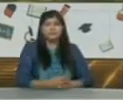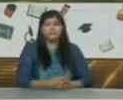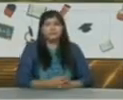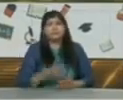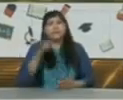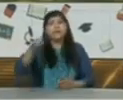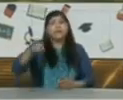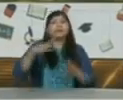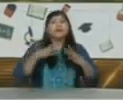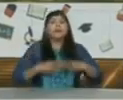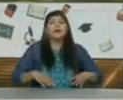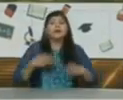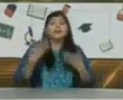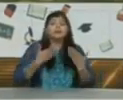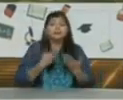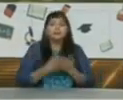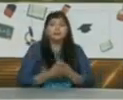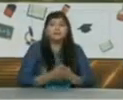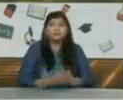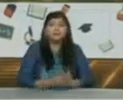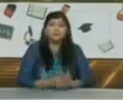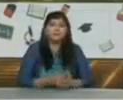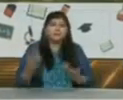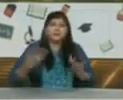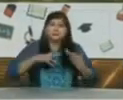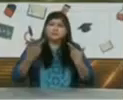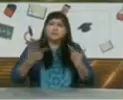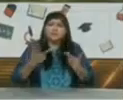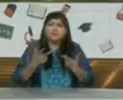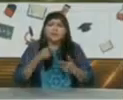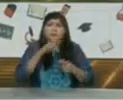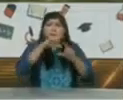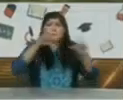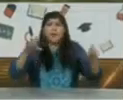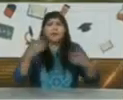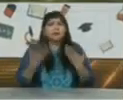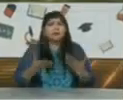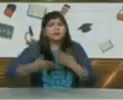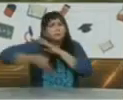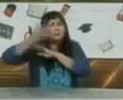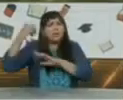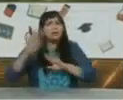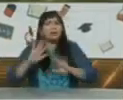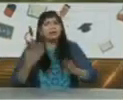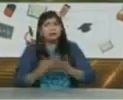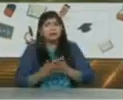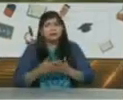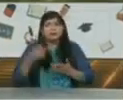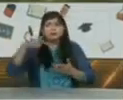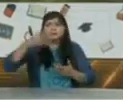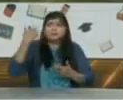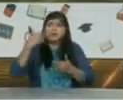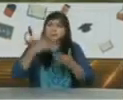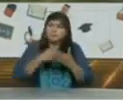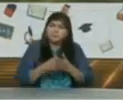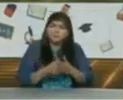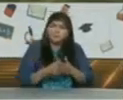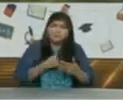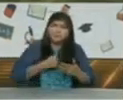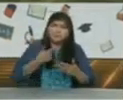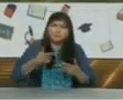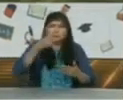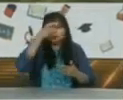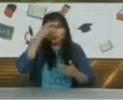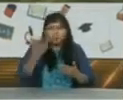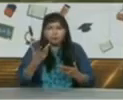आपके जीवन में ऐसी कौन सी बातें थी जो कभी आपको